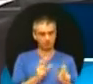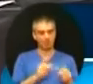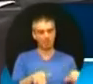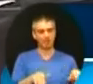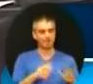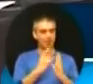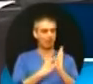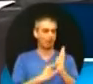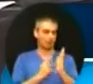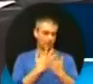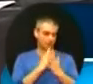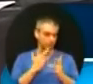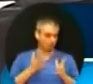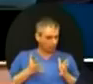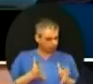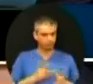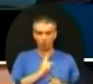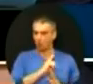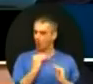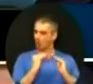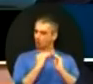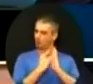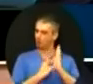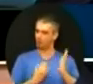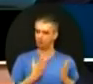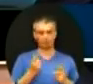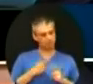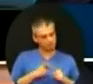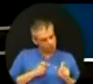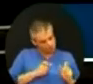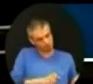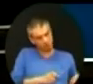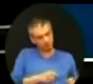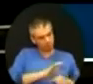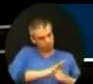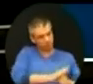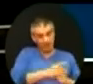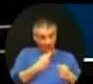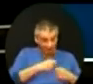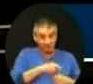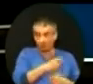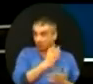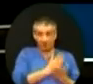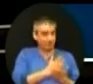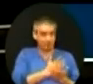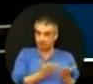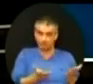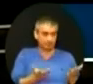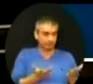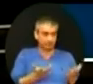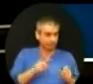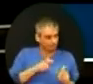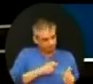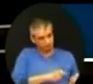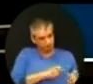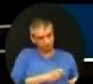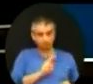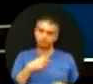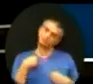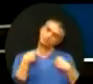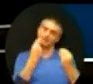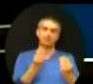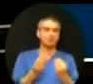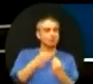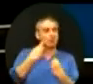החקיקה נקודה בצורה ברוטלית, לא חוקתית, לעצר את צעדיהם של חברי כנסת, בכנסת שממילא כבר מסורסת שוב ושוב ושוב, ואז הם אומרים, ניתן